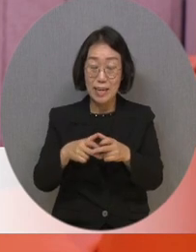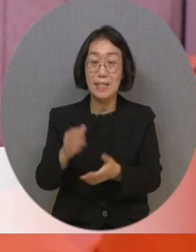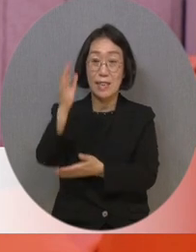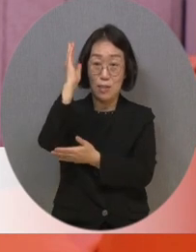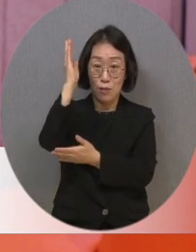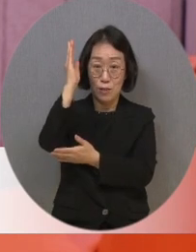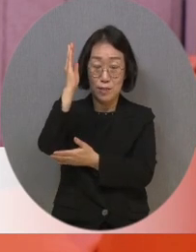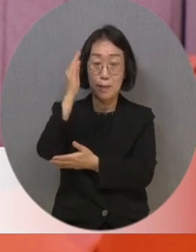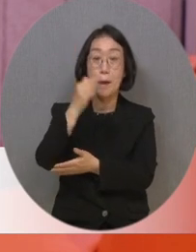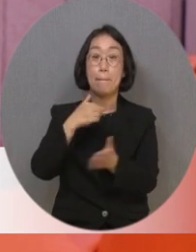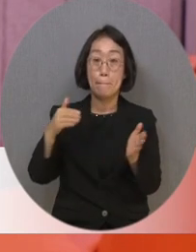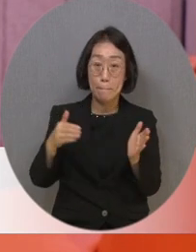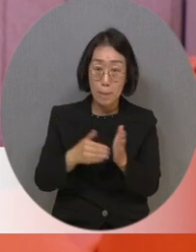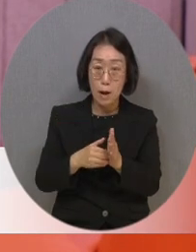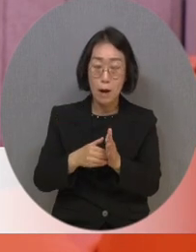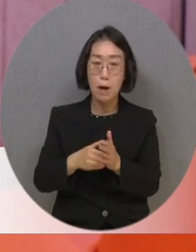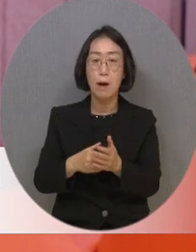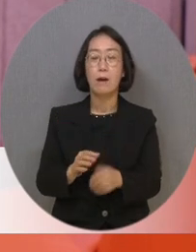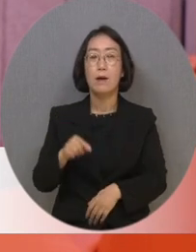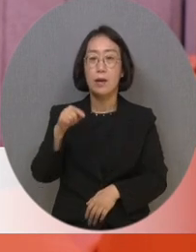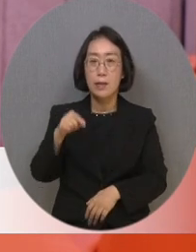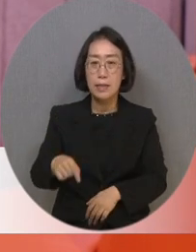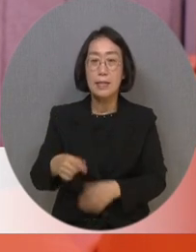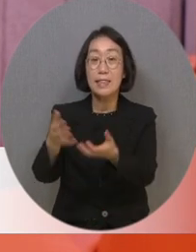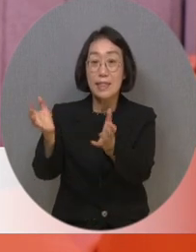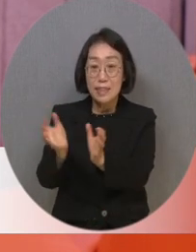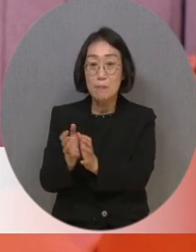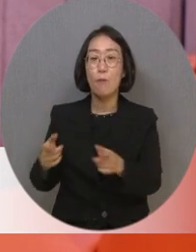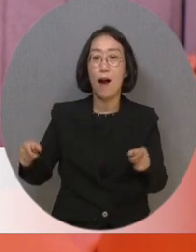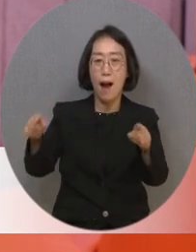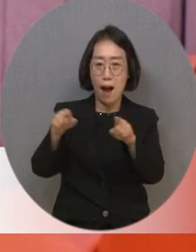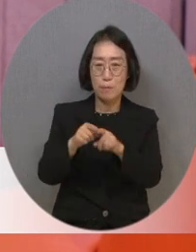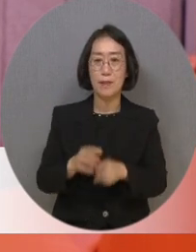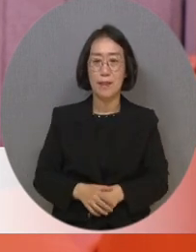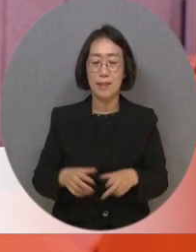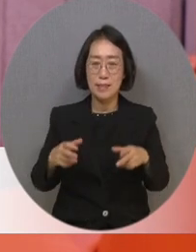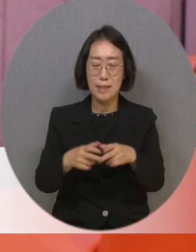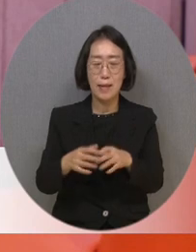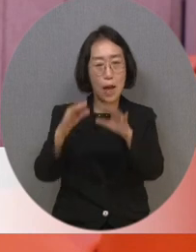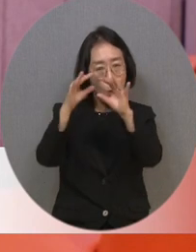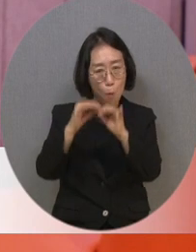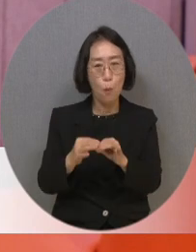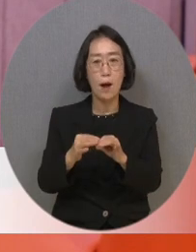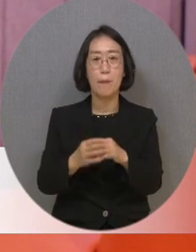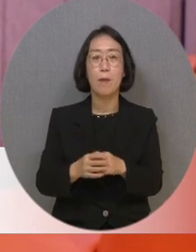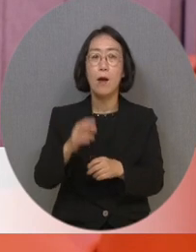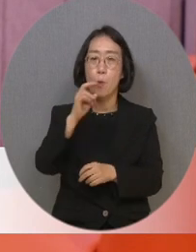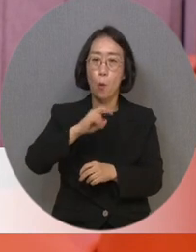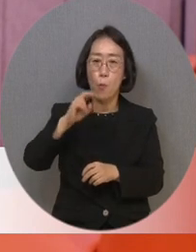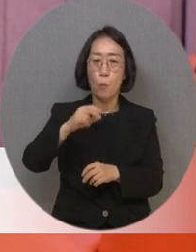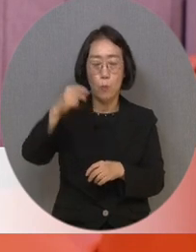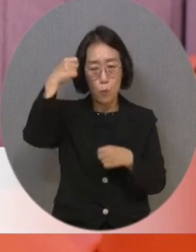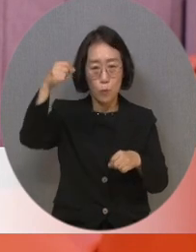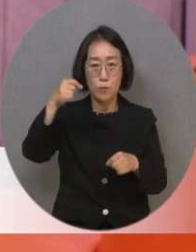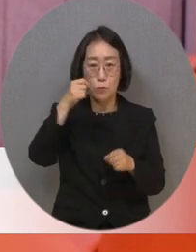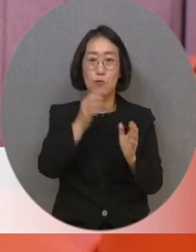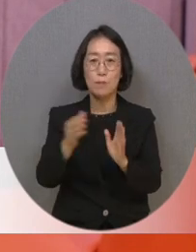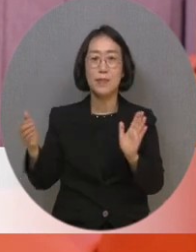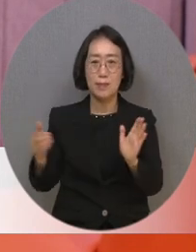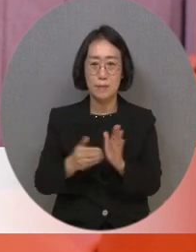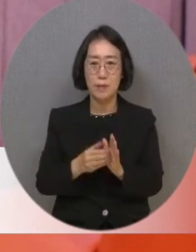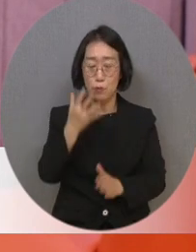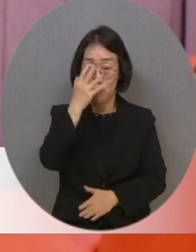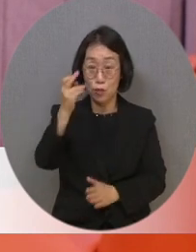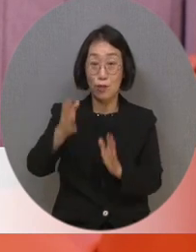강사로 활약하고 있는 미라클 보이스 앙상블과 함께 장애 공감 콘서트를 준비하였습니다.